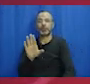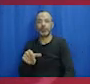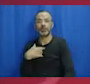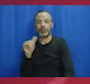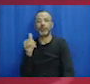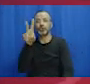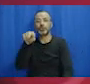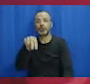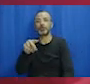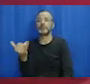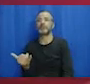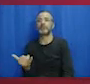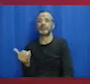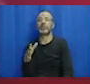طبعا